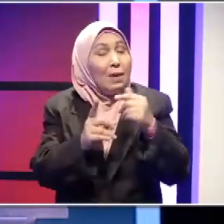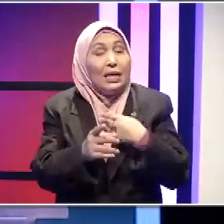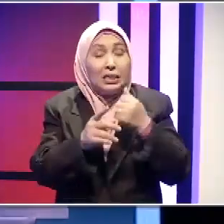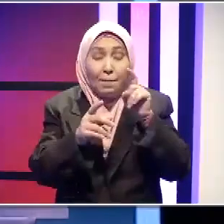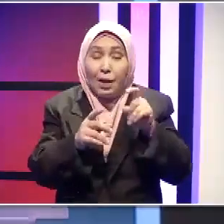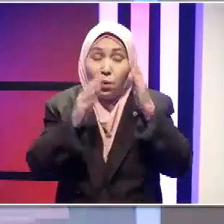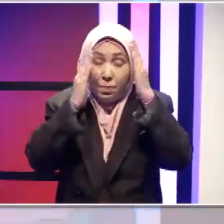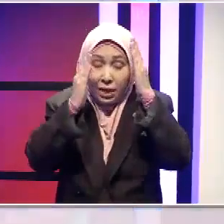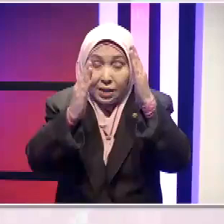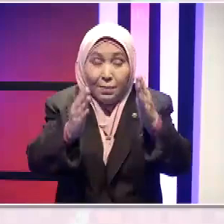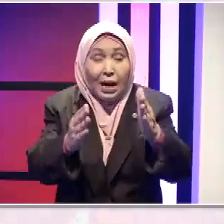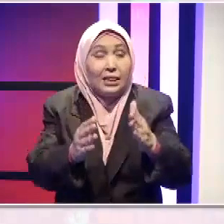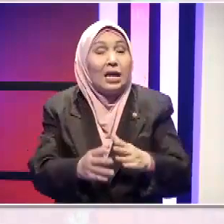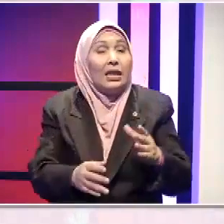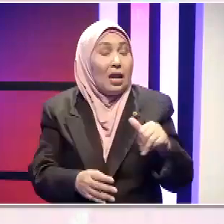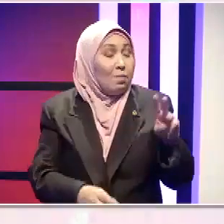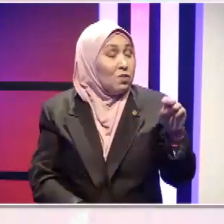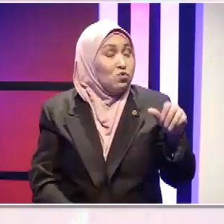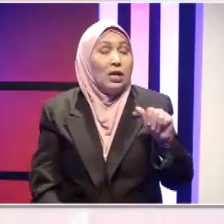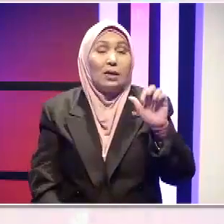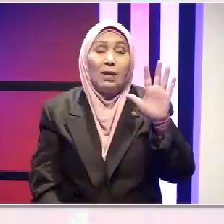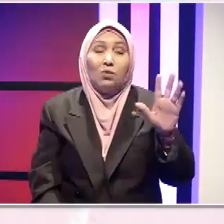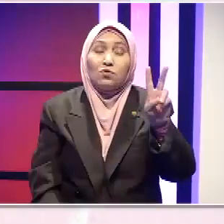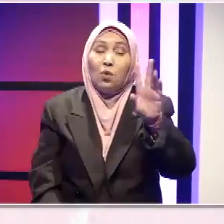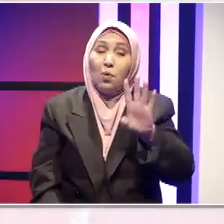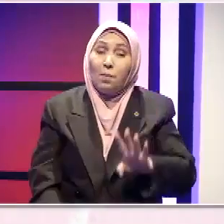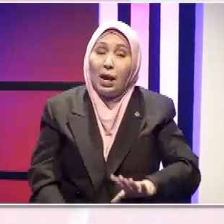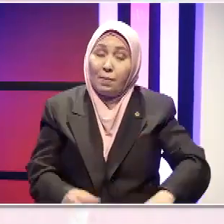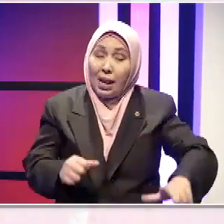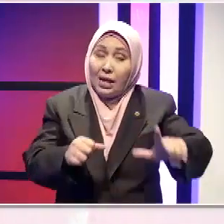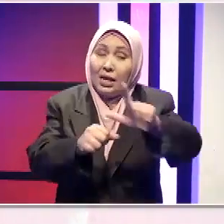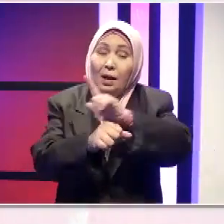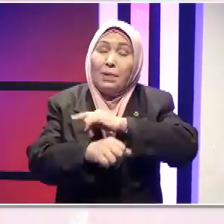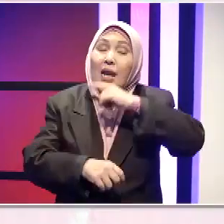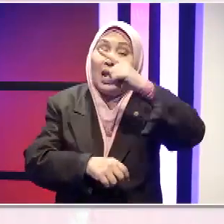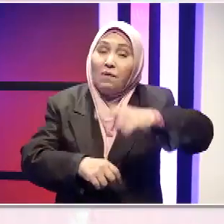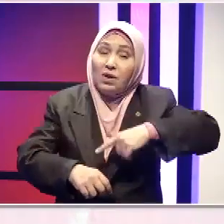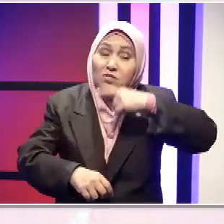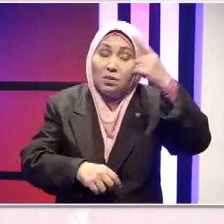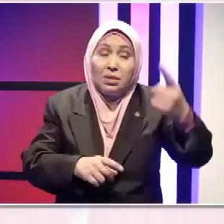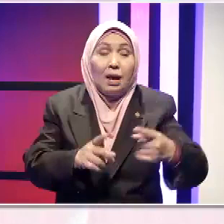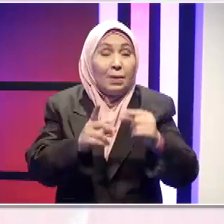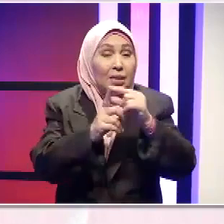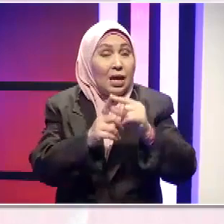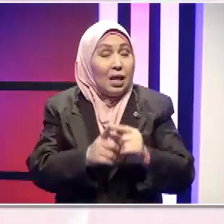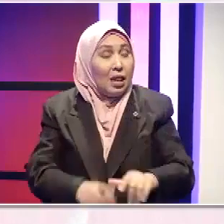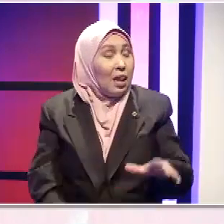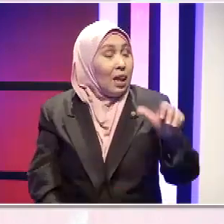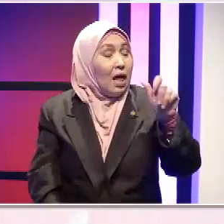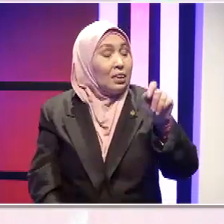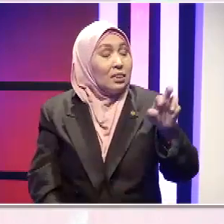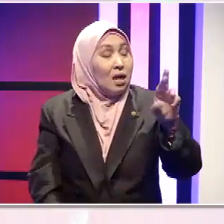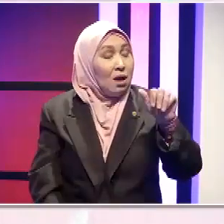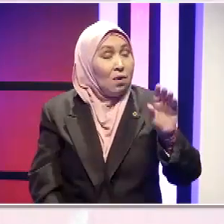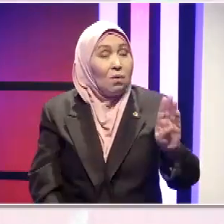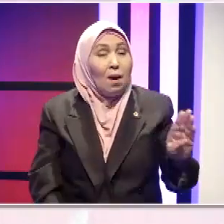beri perhatian dalam halaman 524 ini yaitu menyempurnakan lafaz sebutan K5 Natal ROM